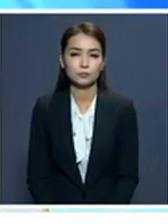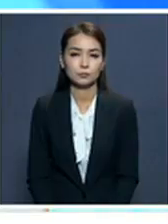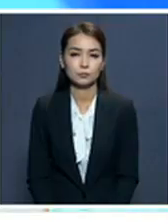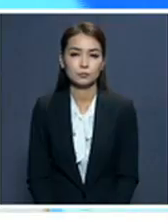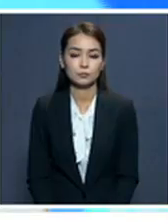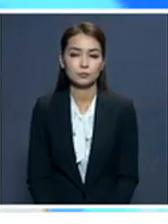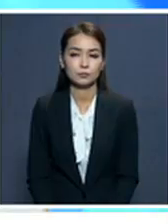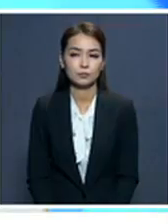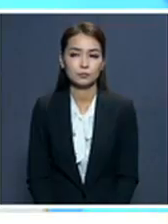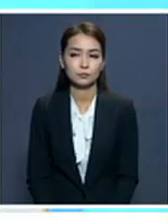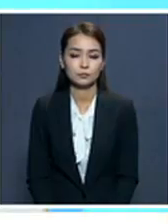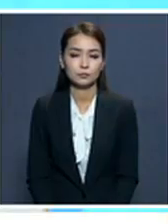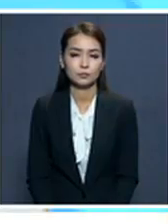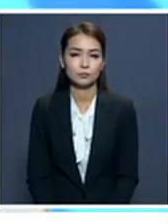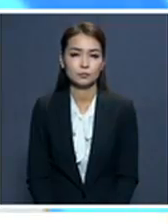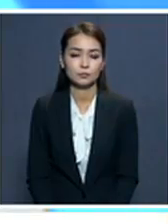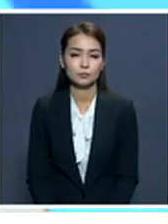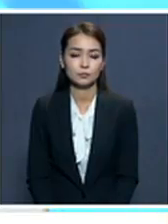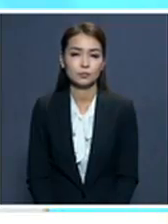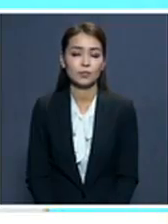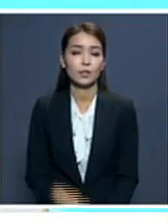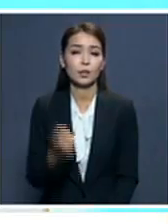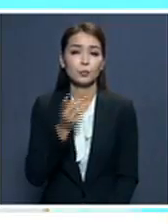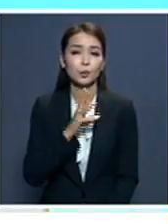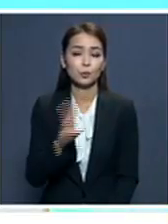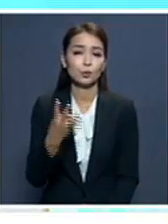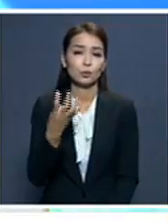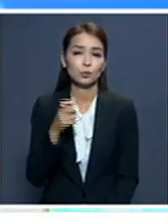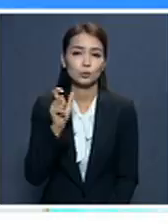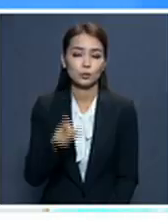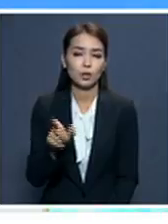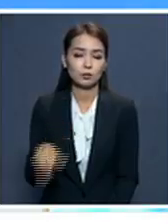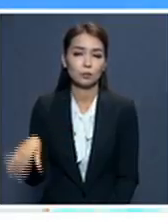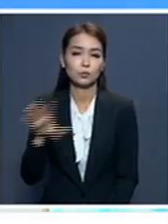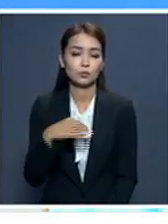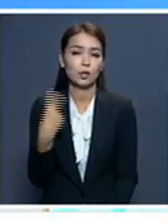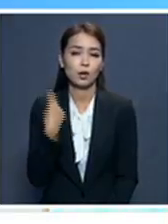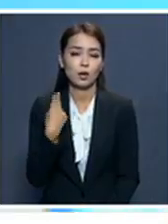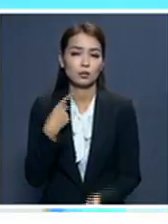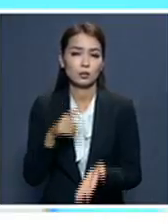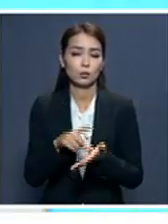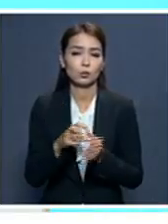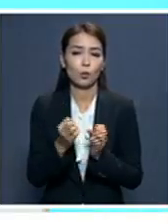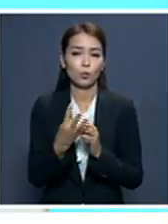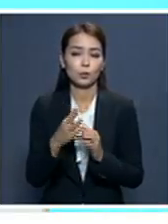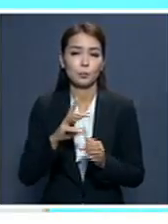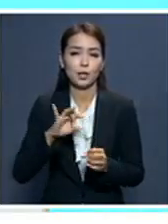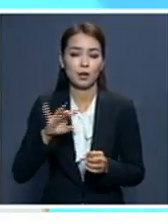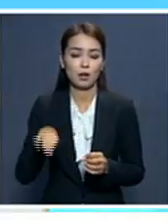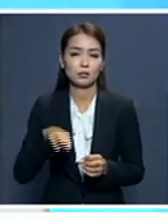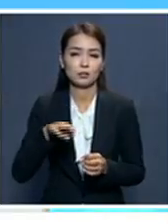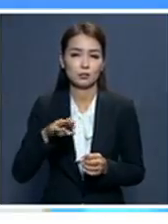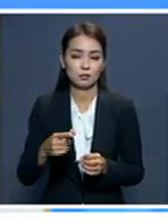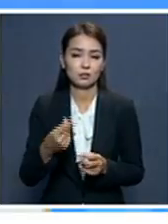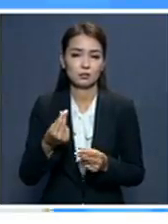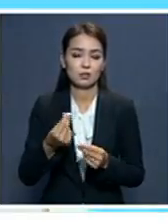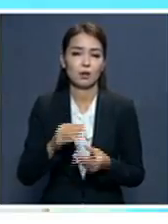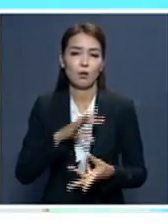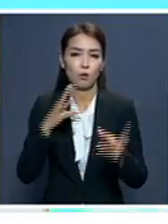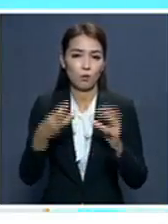Проведено категорирование всех налогоплательщиков. 1 миллион 400 мың адамның негізгі берешегі 14 миллиард теңгеден асады. Ал өсімпұл